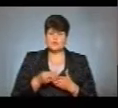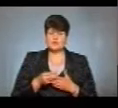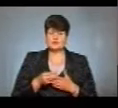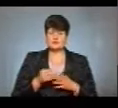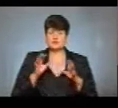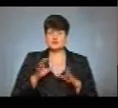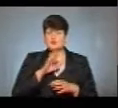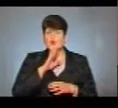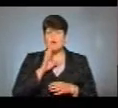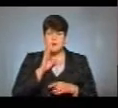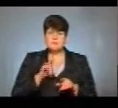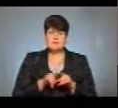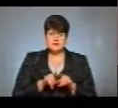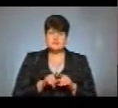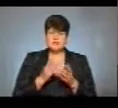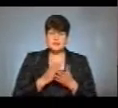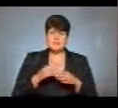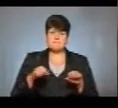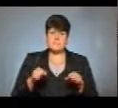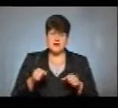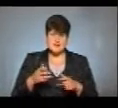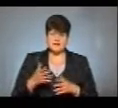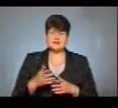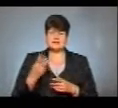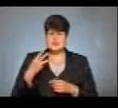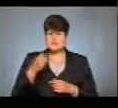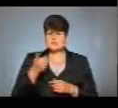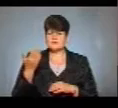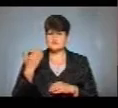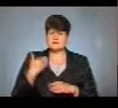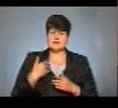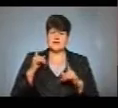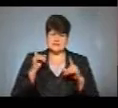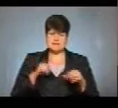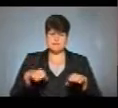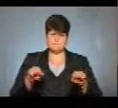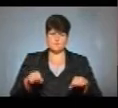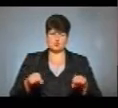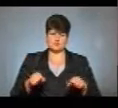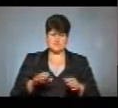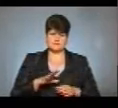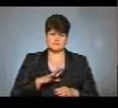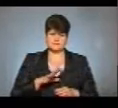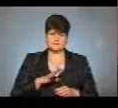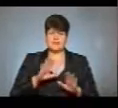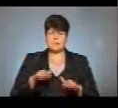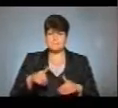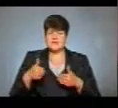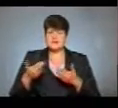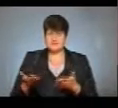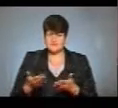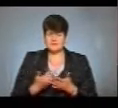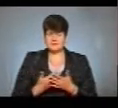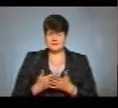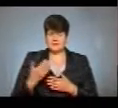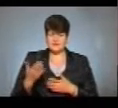статусу мами теж є трошки байкер. Тому що 30 років тому я їздила мотоциклом і так йому передалося, напевно,